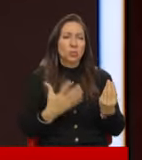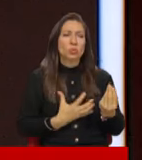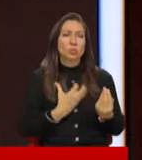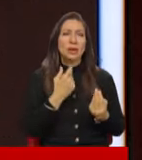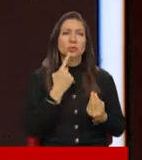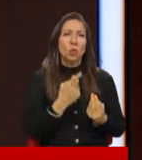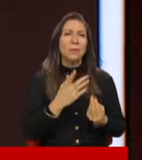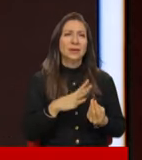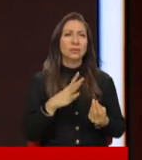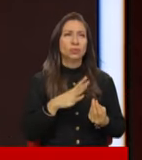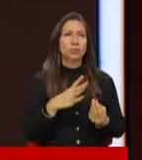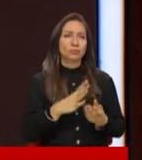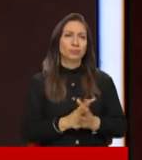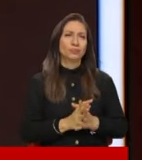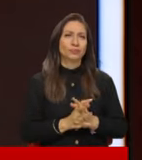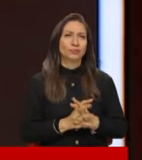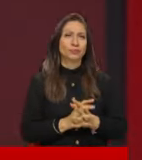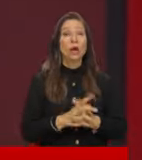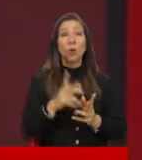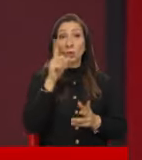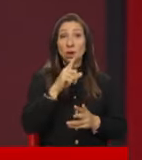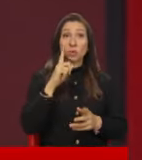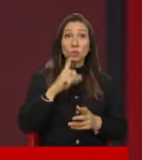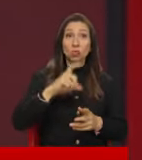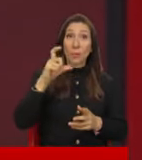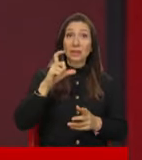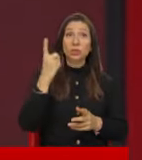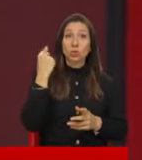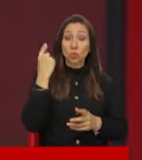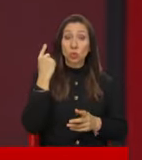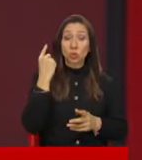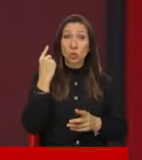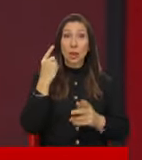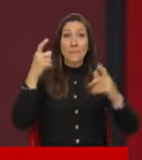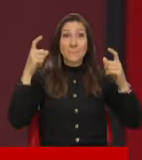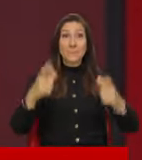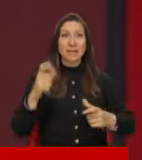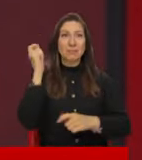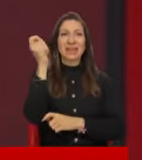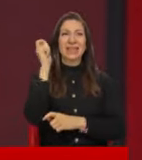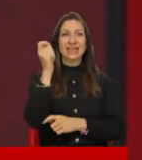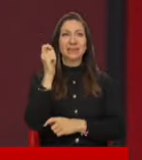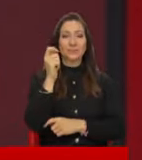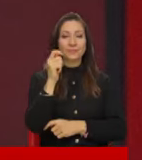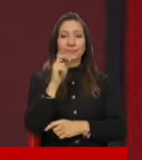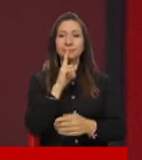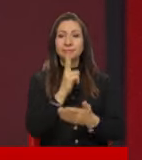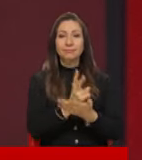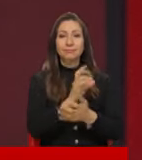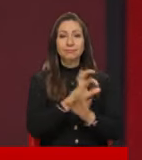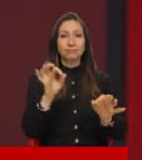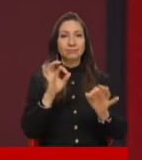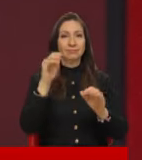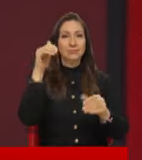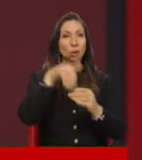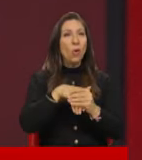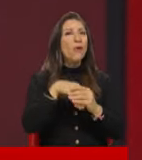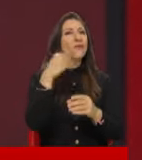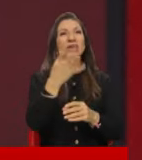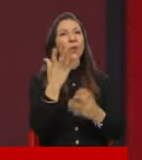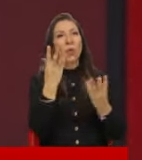if ki müşahade ediyoruz O yüzden mi Cumhurbaşkanı Dün Eee meydanlarda kararsız seçmeni ikna edin diye